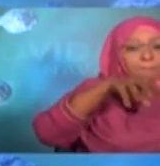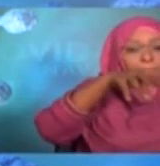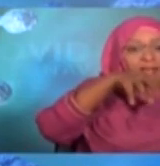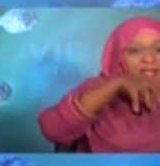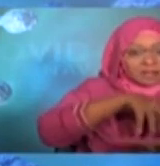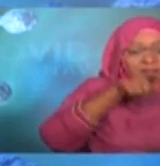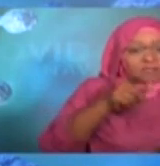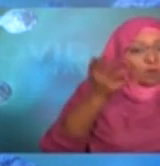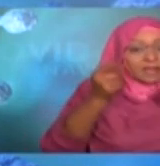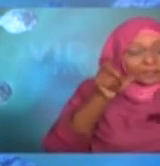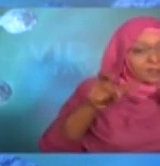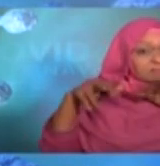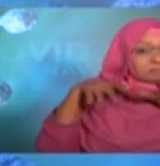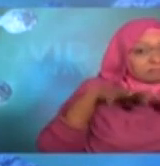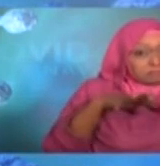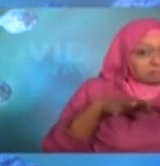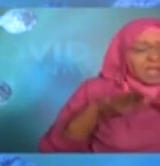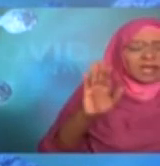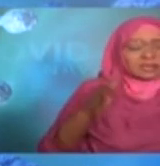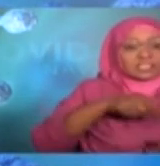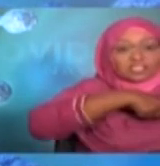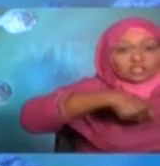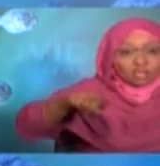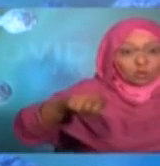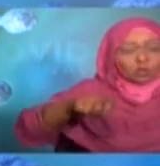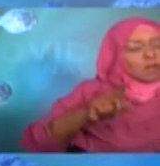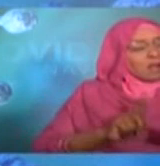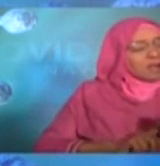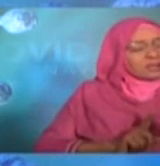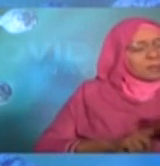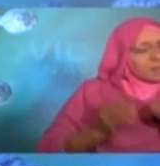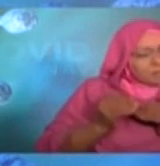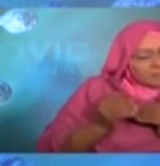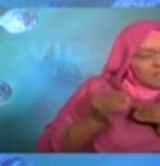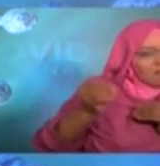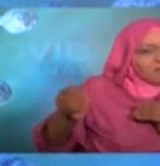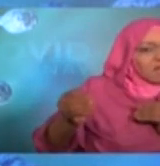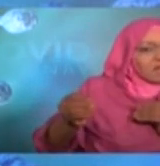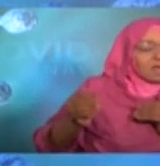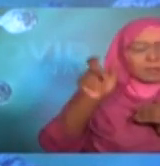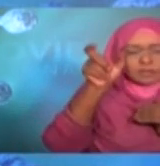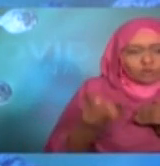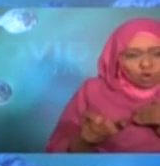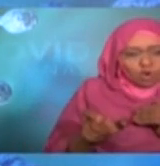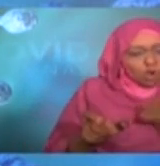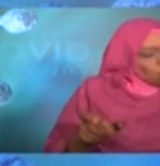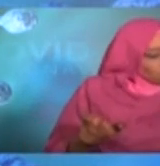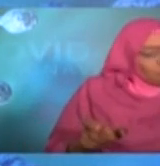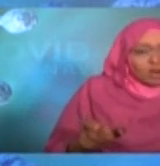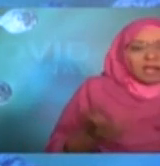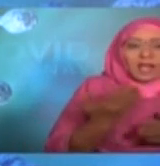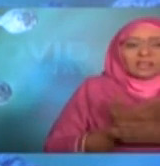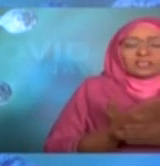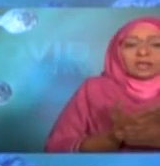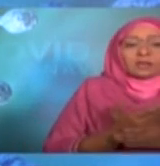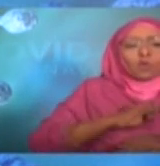من الناس يطلبوا خدمة إذا كان بقالة وغيره، من الممكن جدا الاحتفاظ بمسافات بين الشخص والآخر حتى لا نترك، لأنه